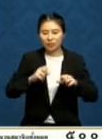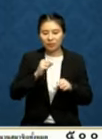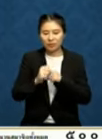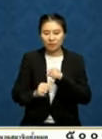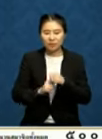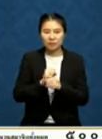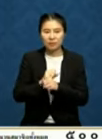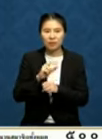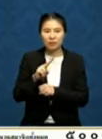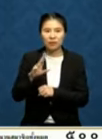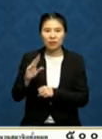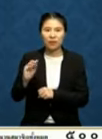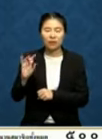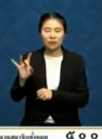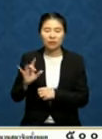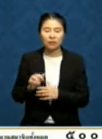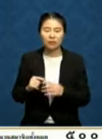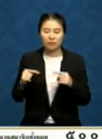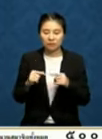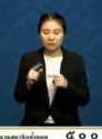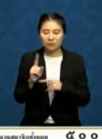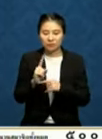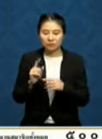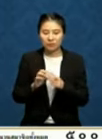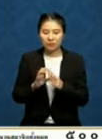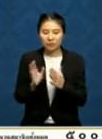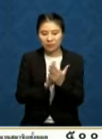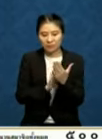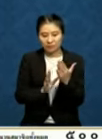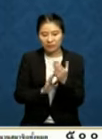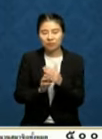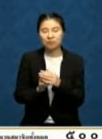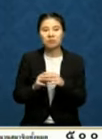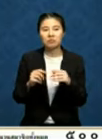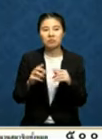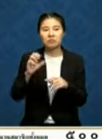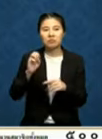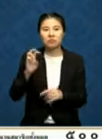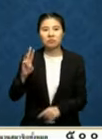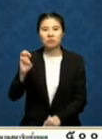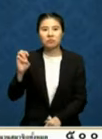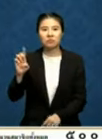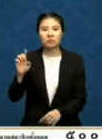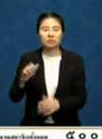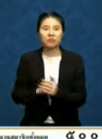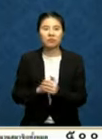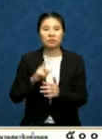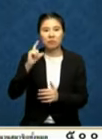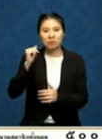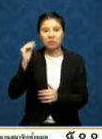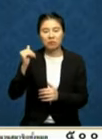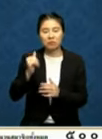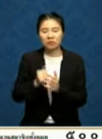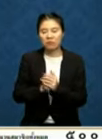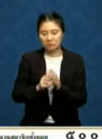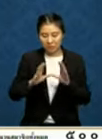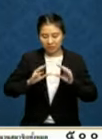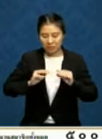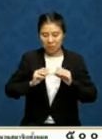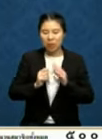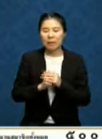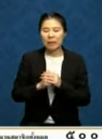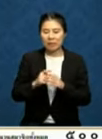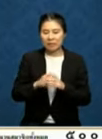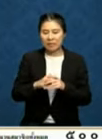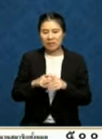ครับที่อยู่ในรายงานของ Save the Children ในประเทศสวีเดนก็ชี้ชัดครับว่า2ใน5ของผู้ปกครองครับสารภาพว่าเขามักจะเผล